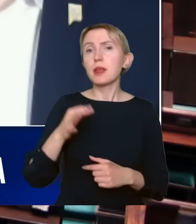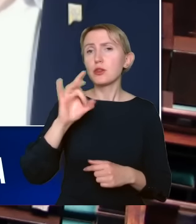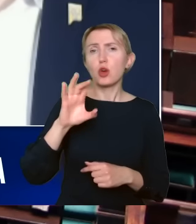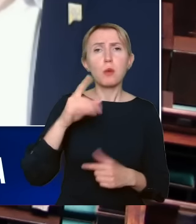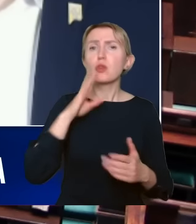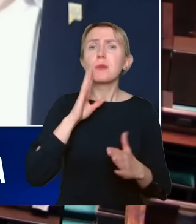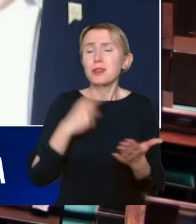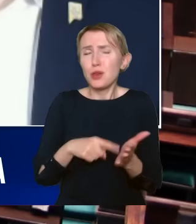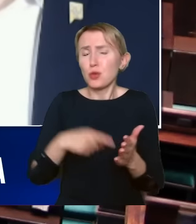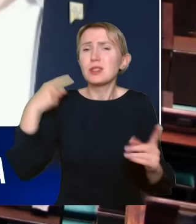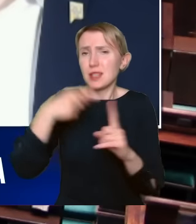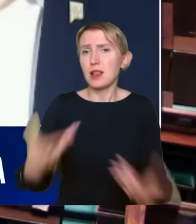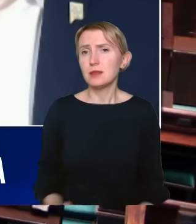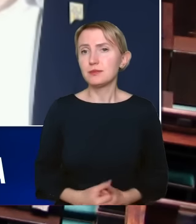chodziło.